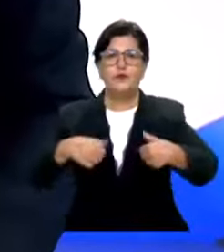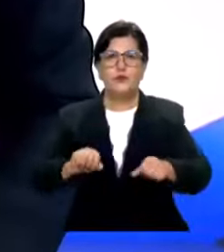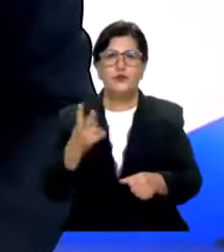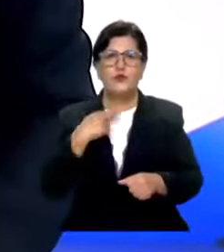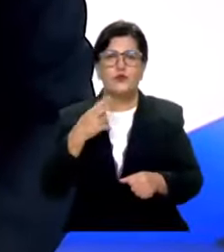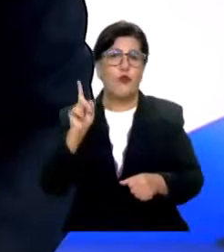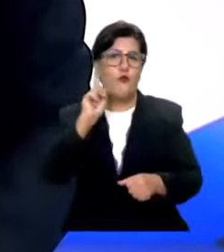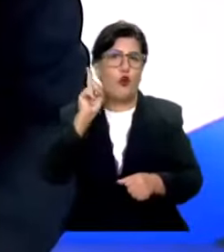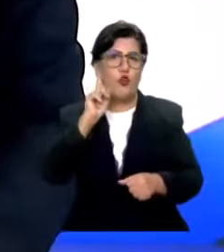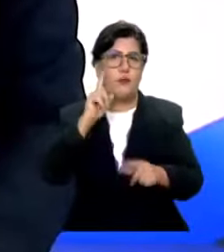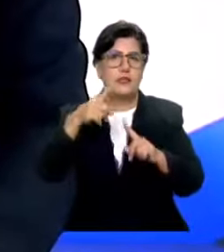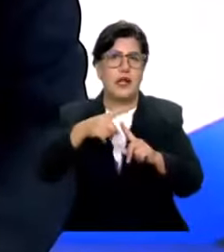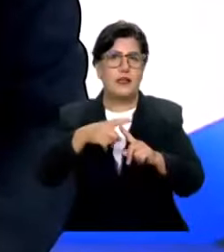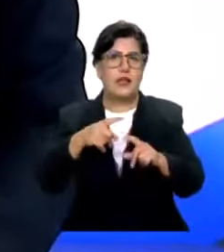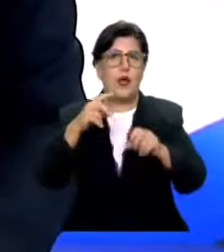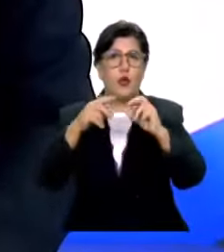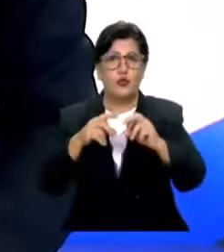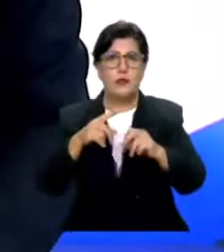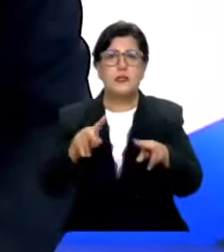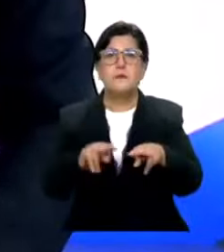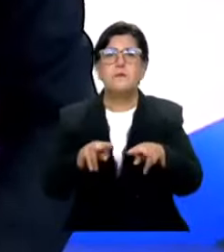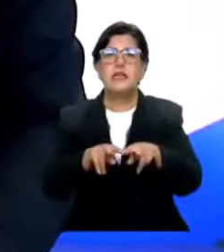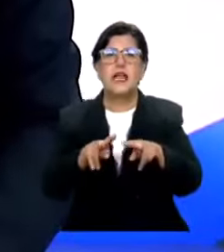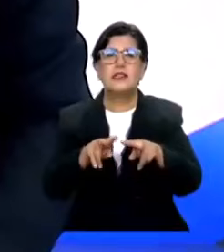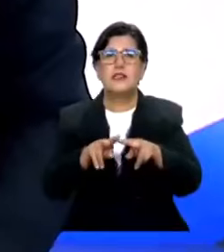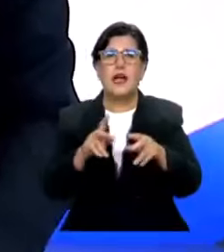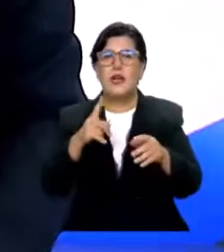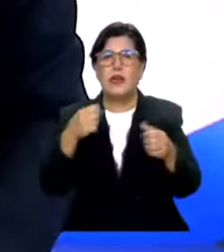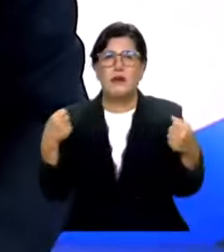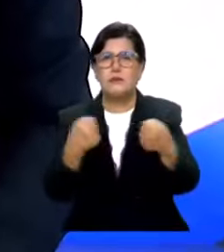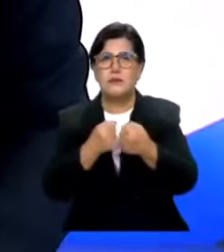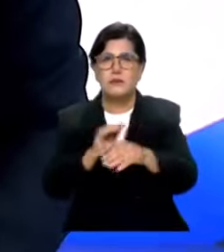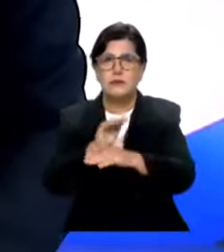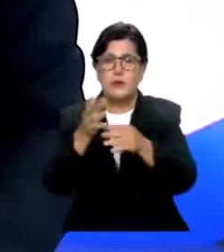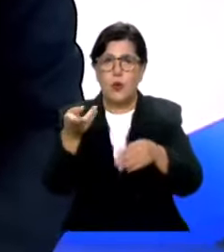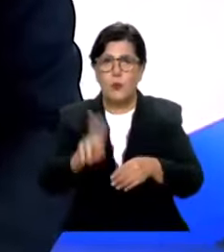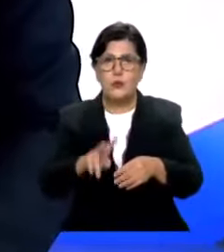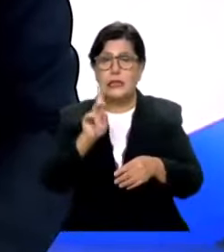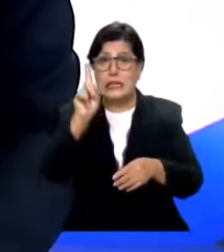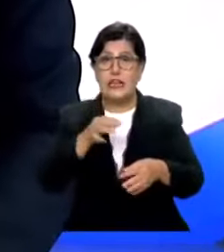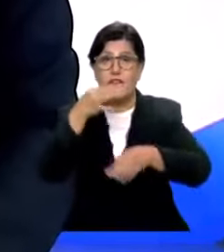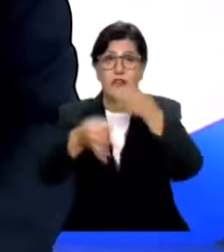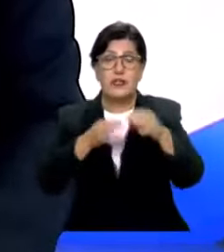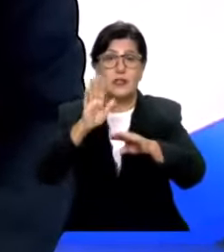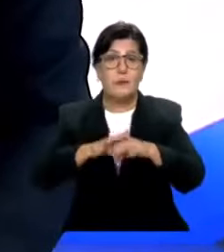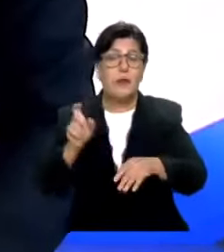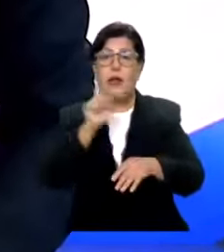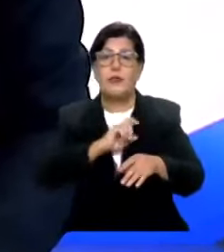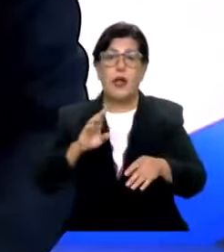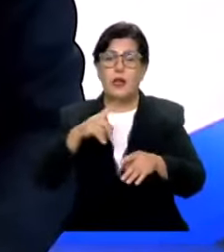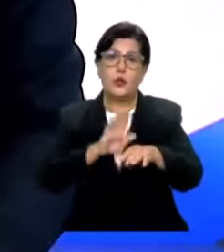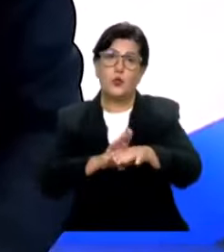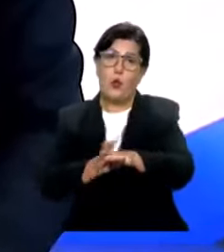Motosikletli Rus fenomen Tatiana Ozolina, Milas'ta geçirdiği kazada hayatını kaybetmişti. İlk ifadelere göre yaptığı hatalı